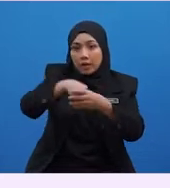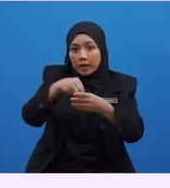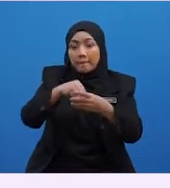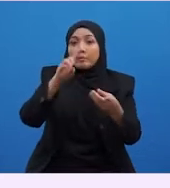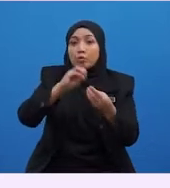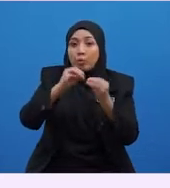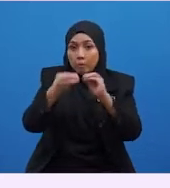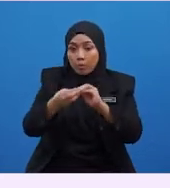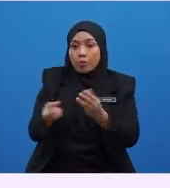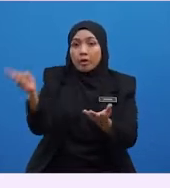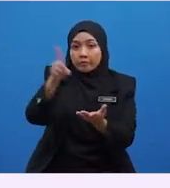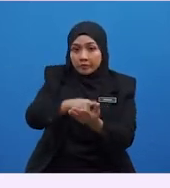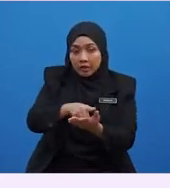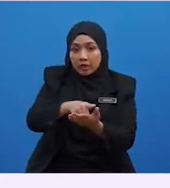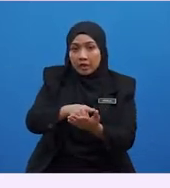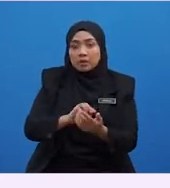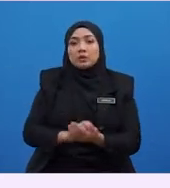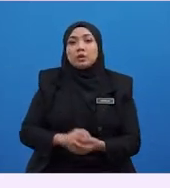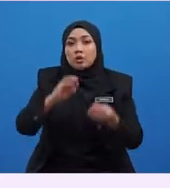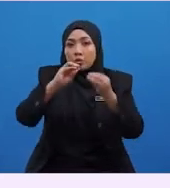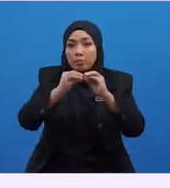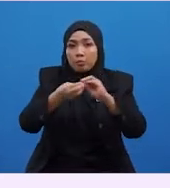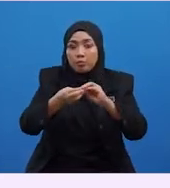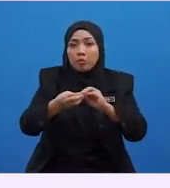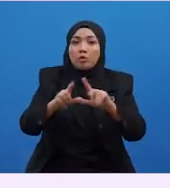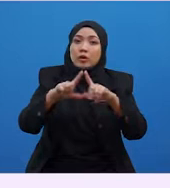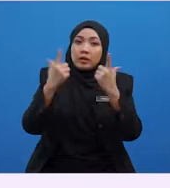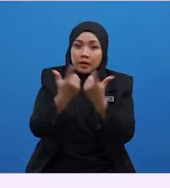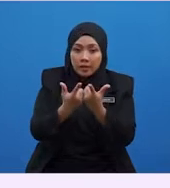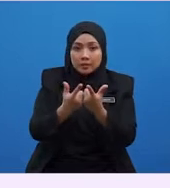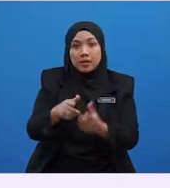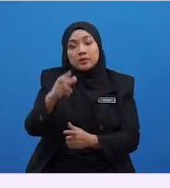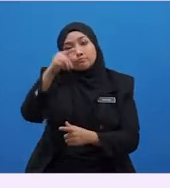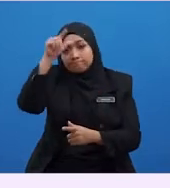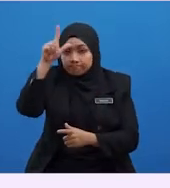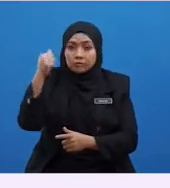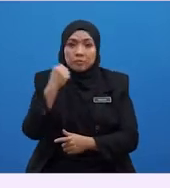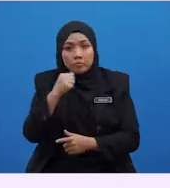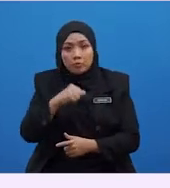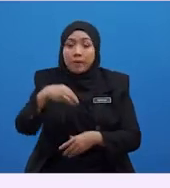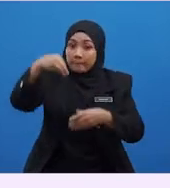nombor daftar, nama, kelas dan jantina dari halaman profilmurid.php.